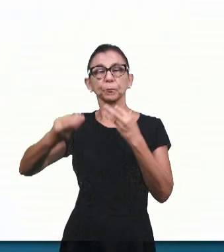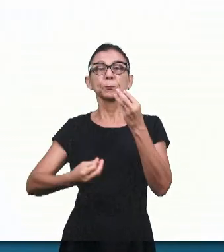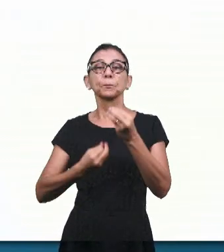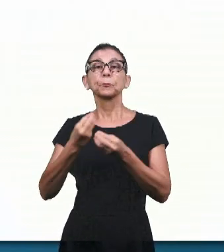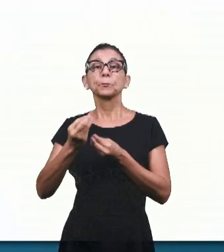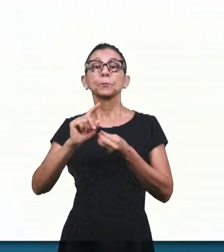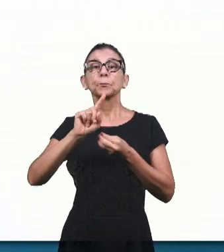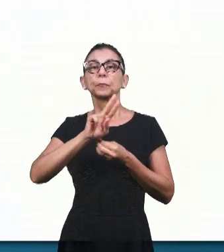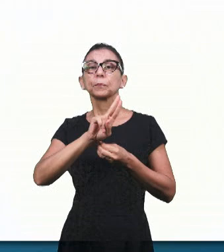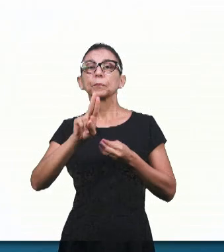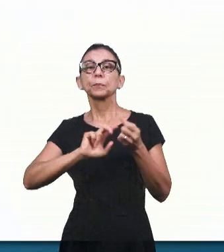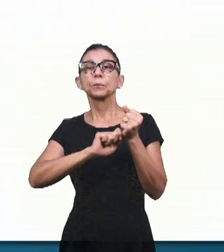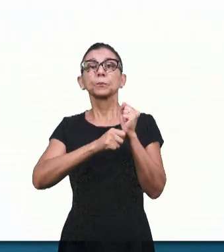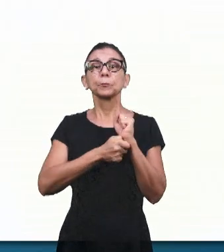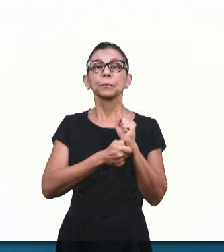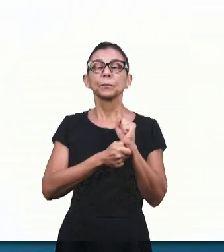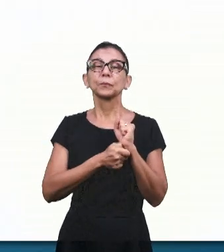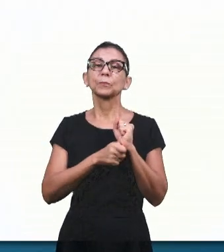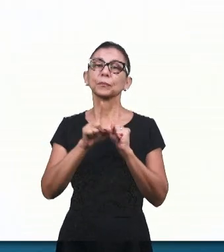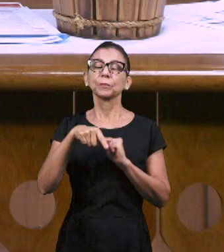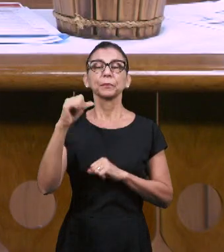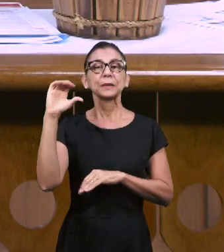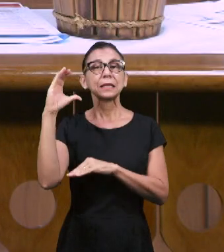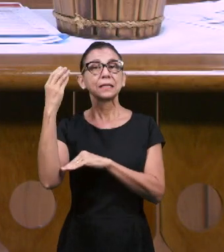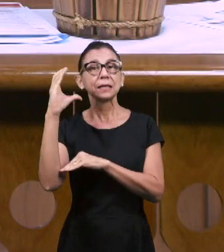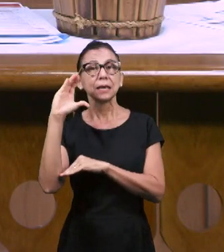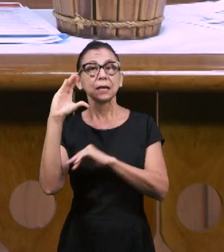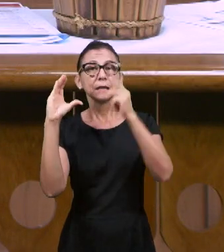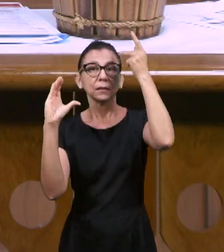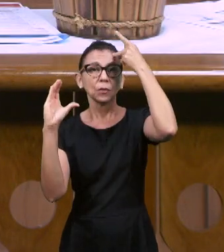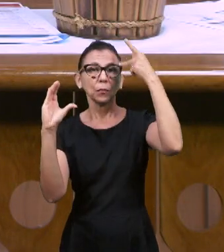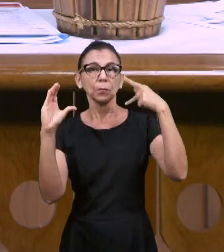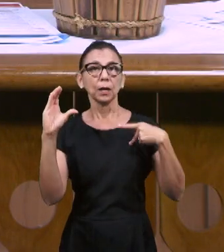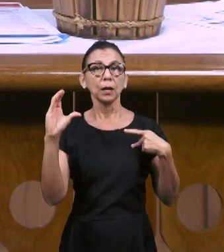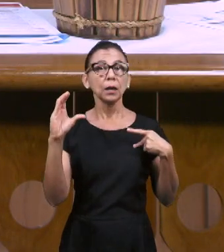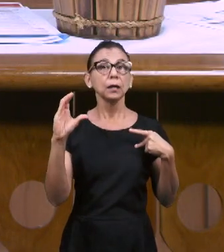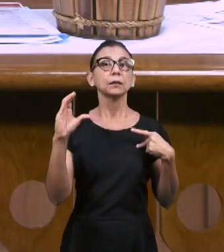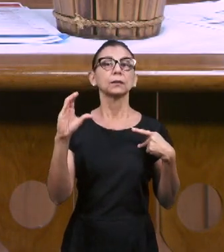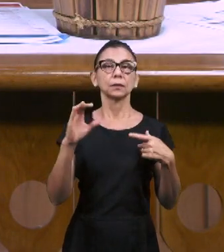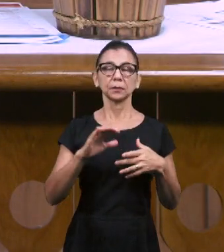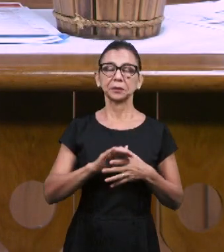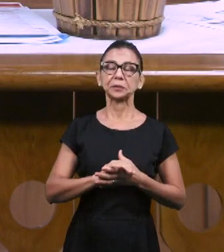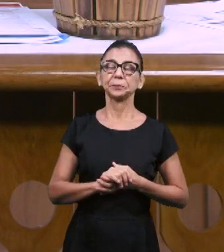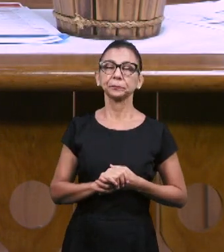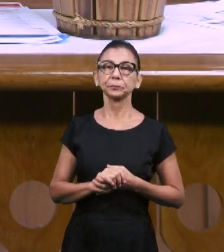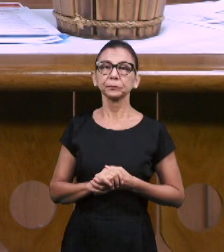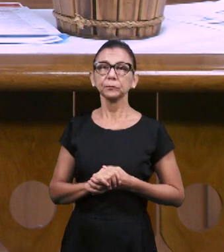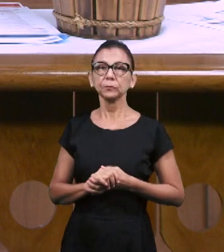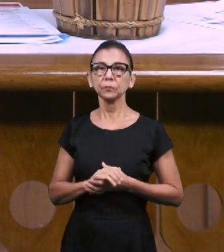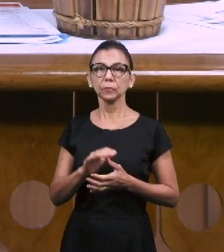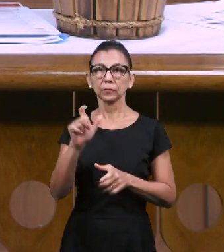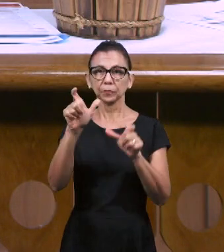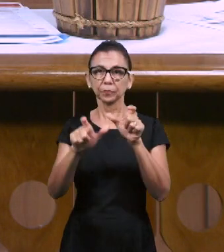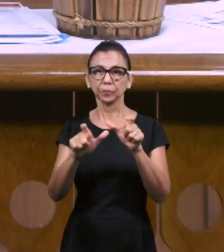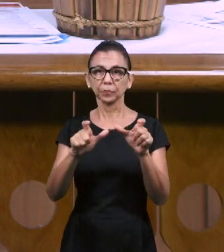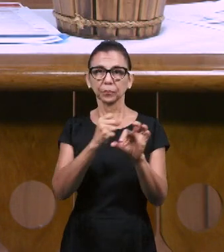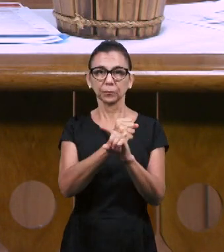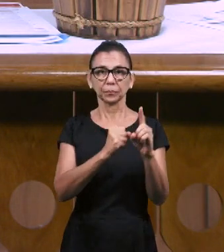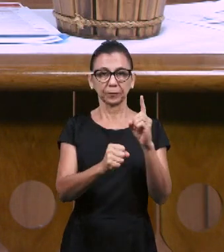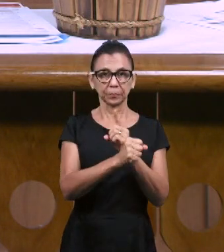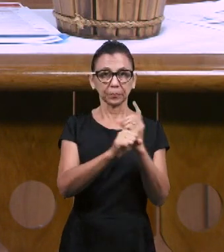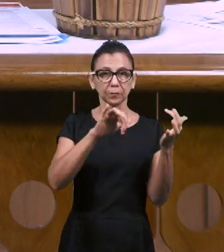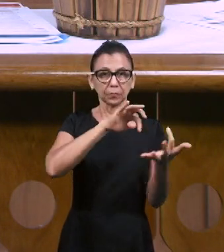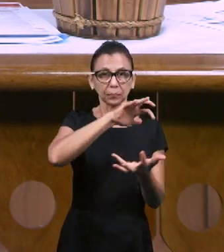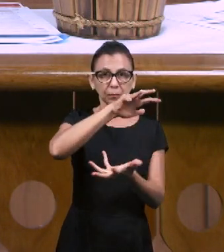s'appelle science. Donc le monde, il est à l'intérieur de la science.